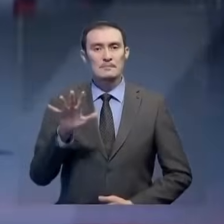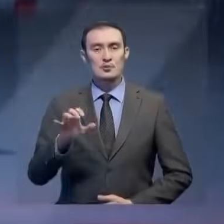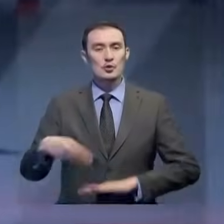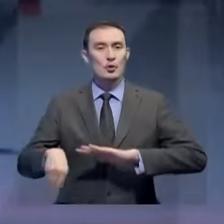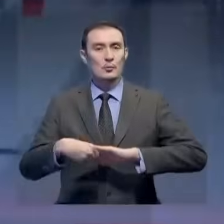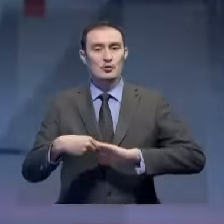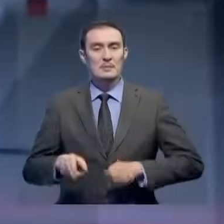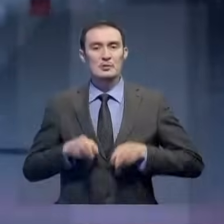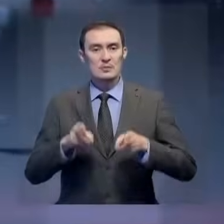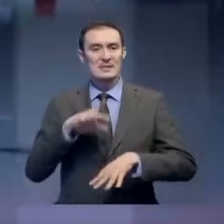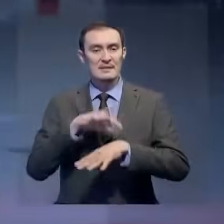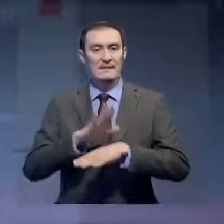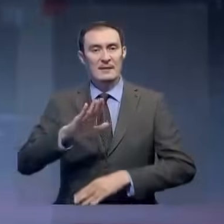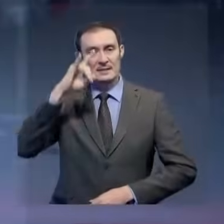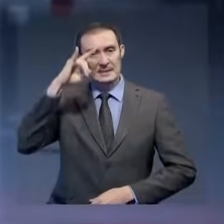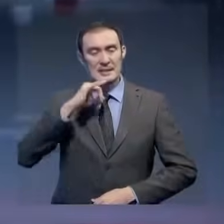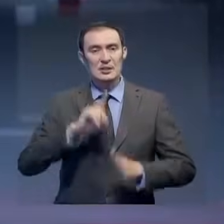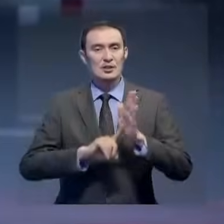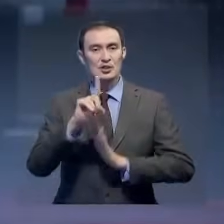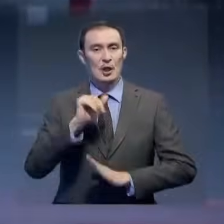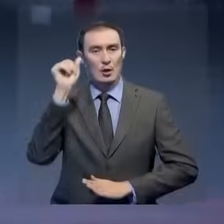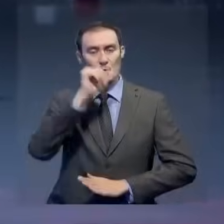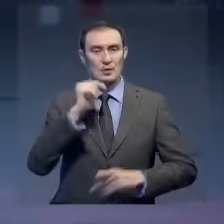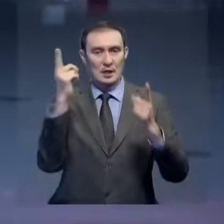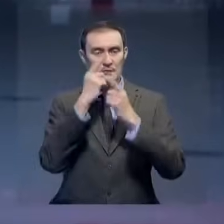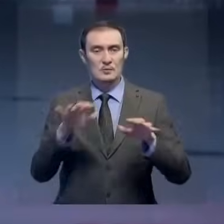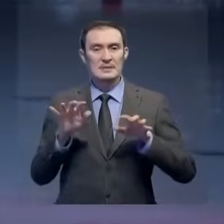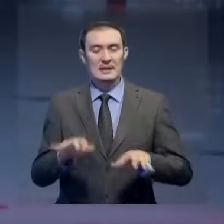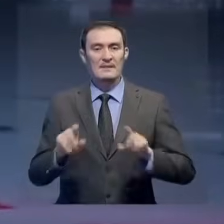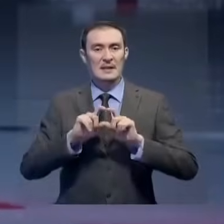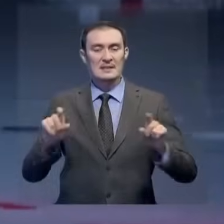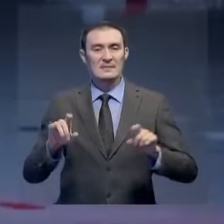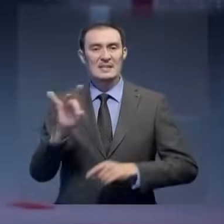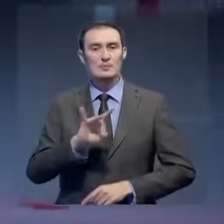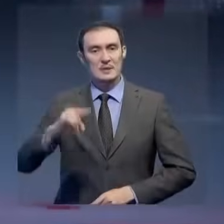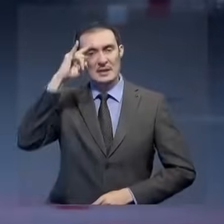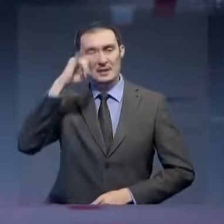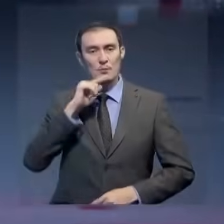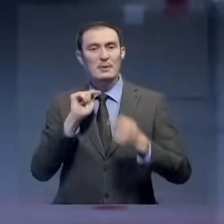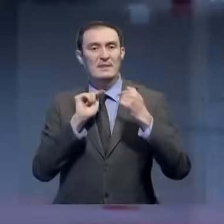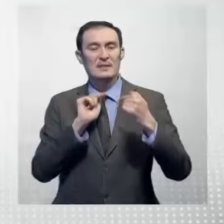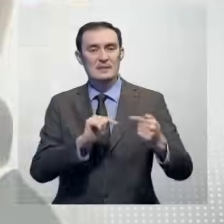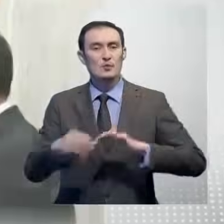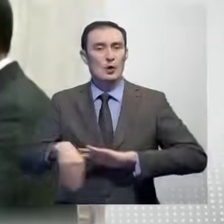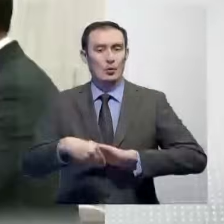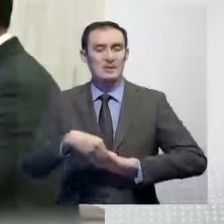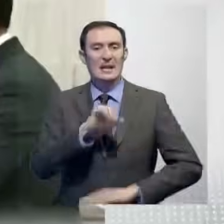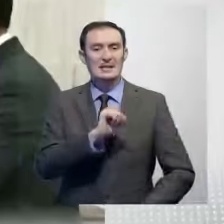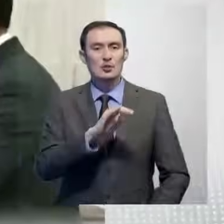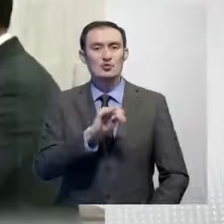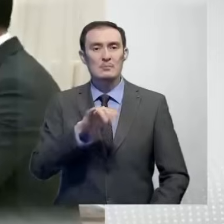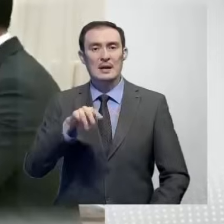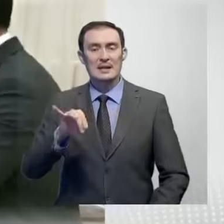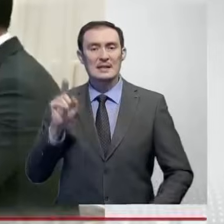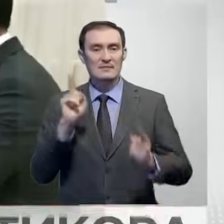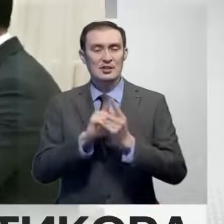преступлений зарегистрировали в Казахстане с начала года. Цифра озвучил сегодня председатель агентства Республики Казахстан по противодействию коррупции Асхат Жумагали на